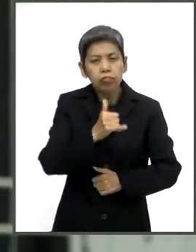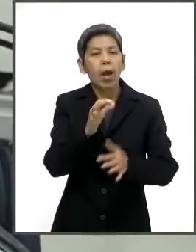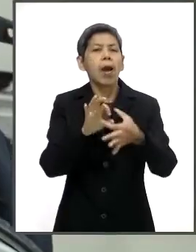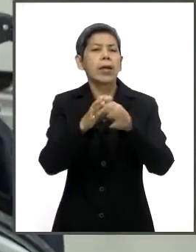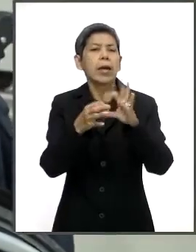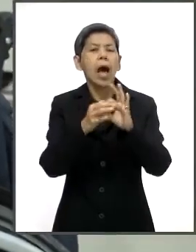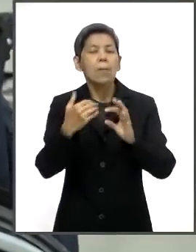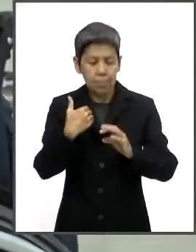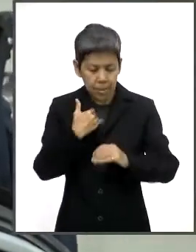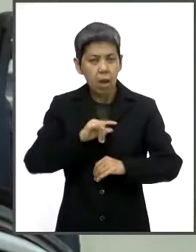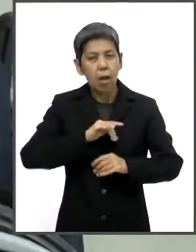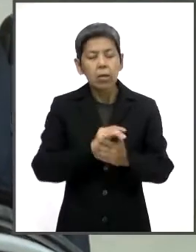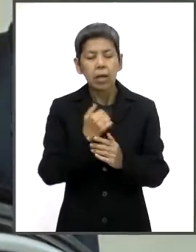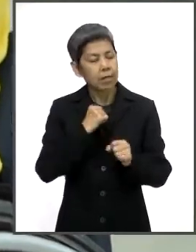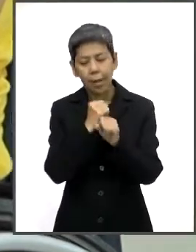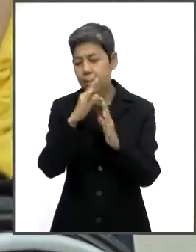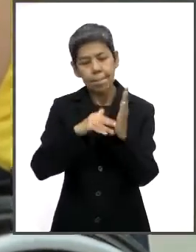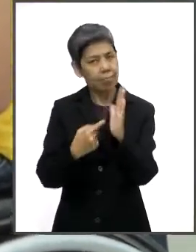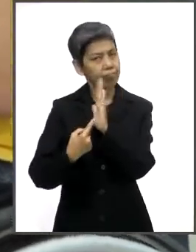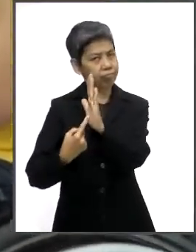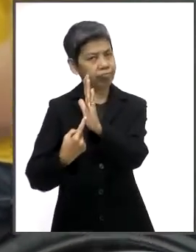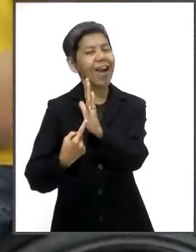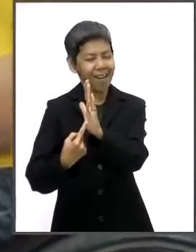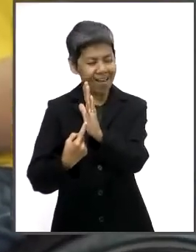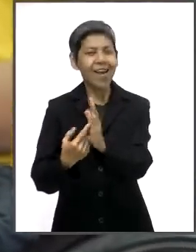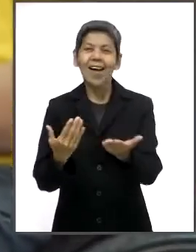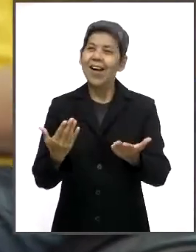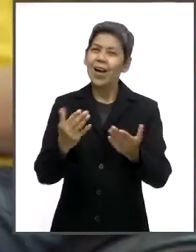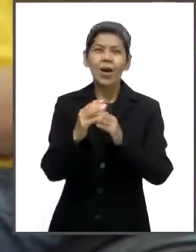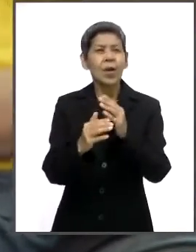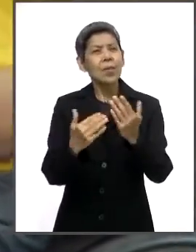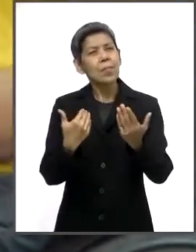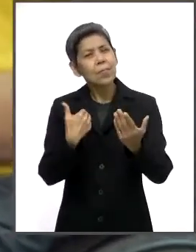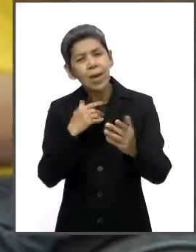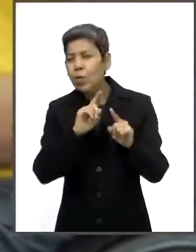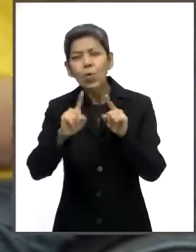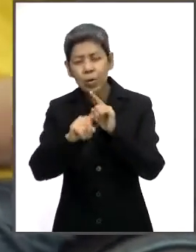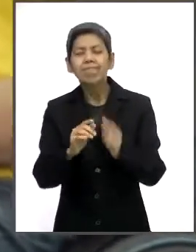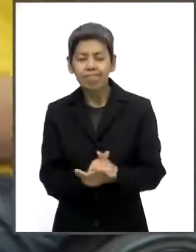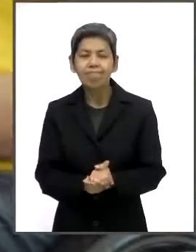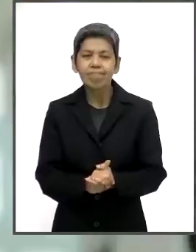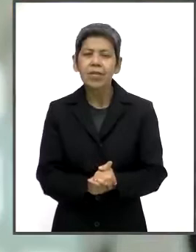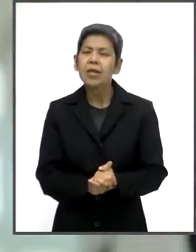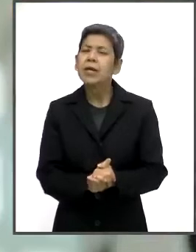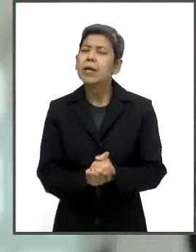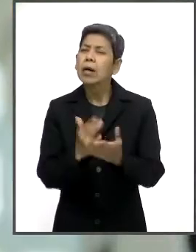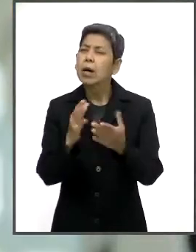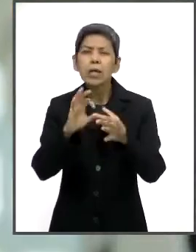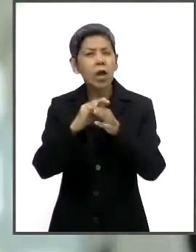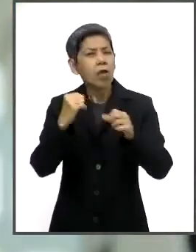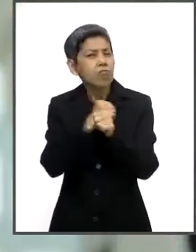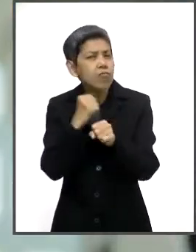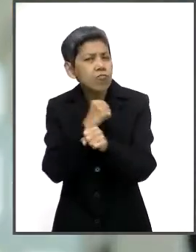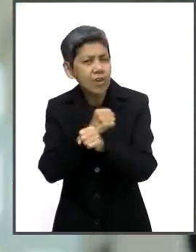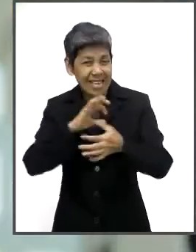ขันตามที่เราทำแผนไปนะคะไม่ว่าจะเป็นเบี้ยเลี้ยงต่างๆนะคะ ถ้าพูดถึงในส่วนของ